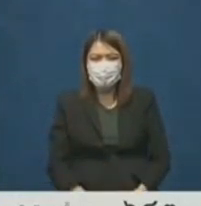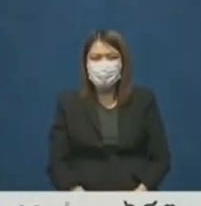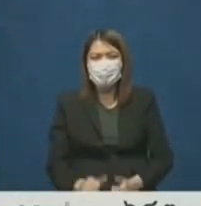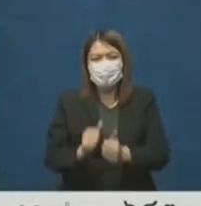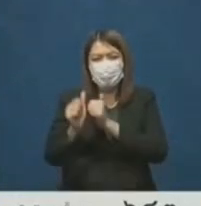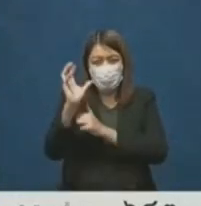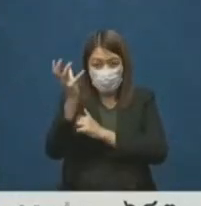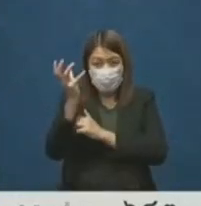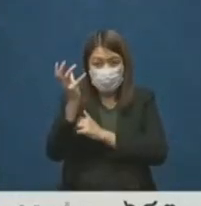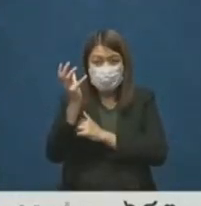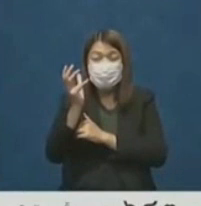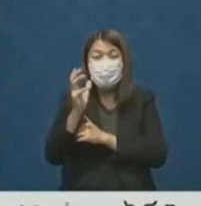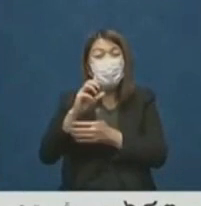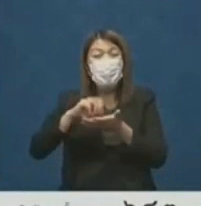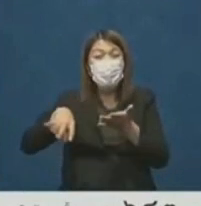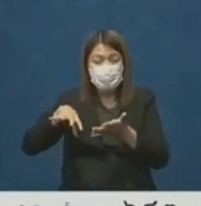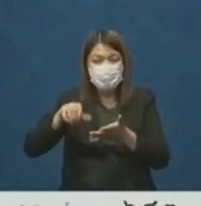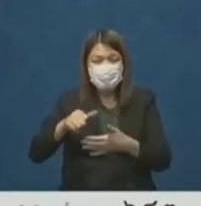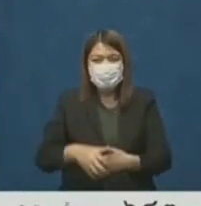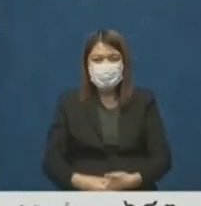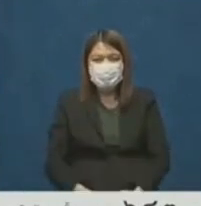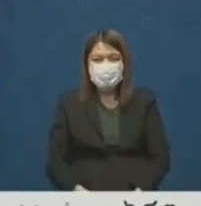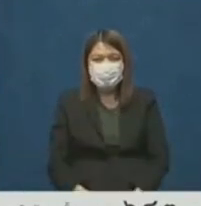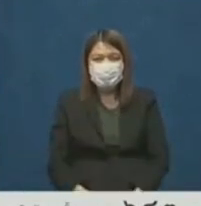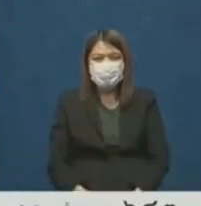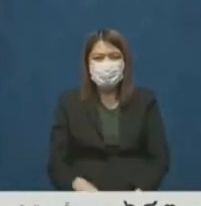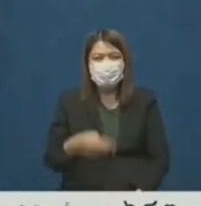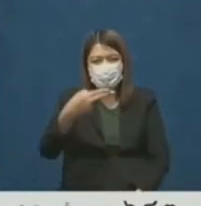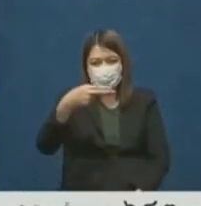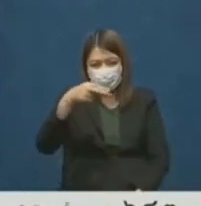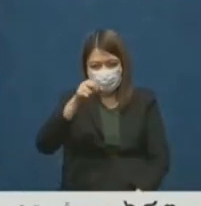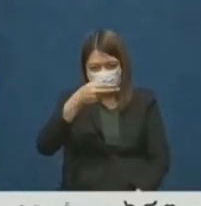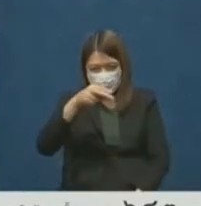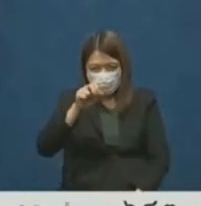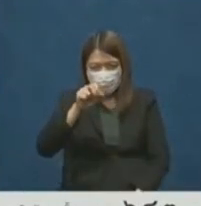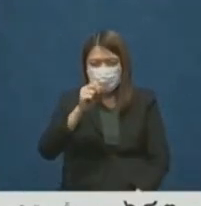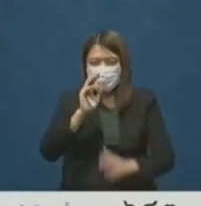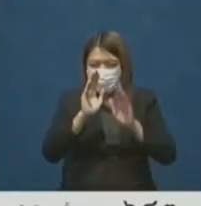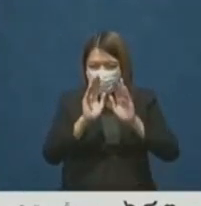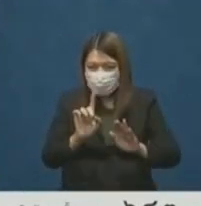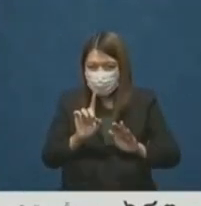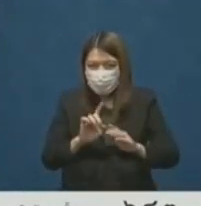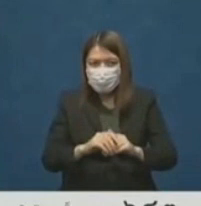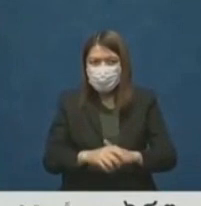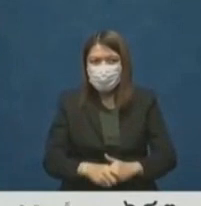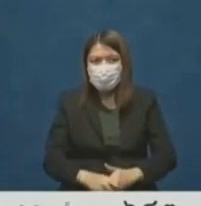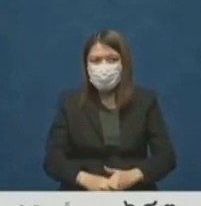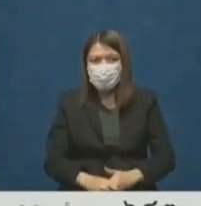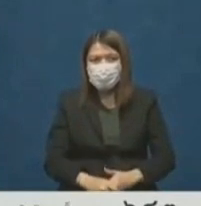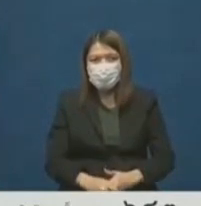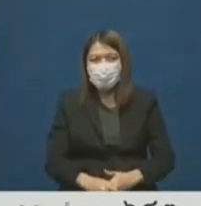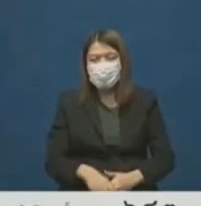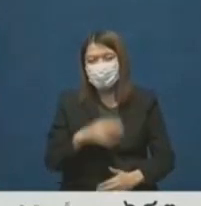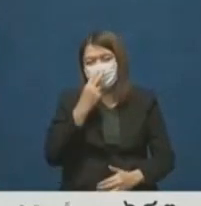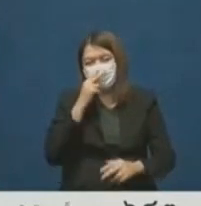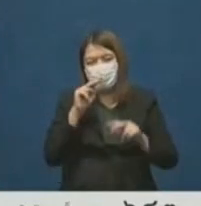คือเราตัดคำว่าเท่าทันโลกออกดีไหมครับถ้าอย่างนั้นก็หลักสูตรนี้ไม่ต้องลุ้นเลยครับว่าหน้าตาจะเป็นยังไงคือถ้าเ